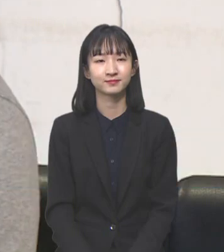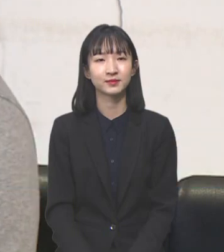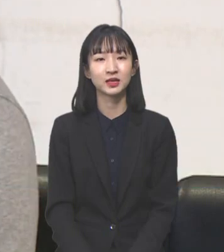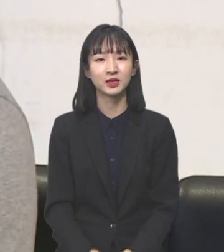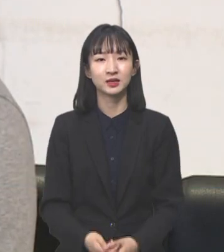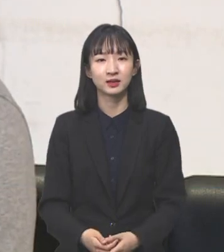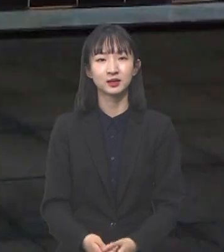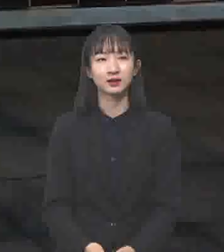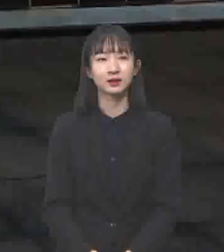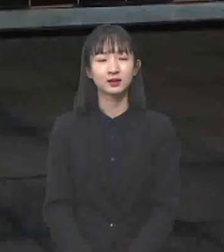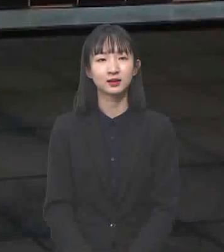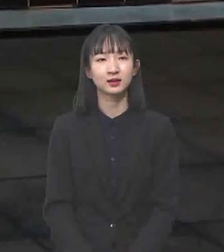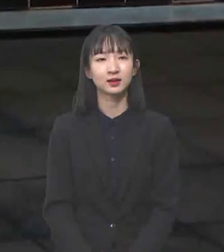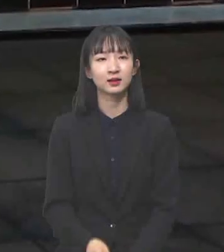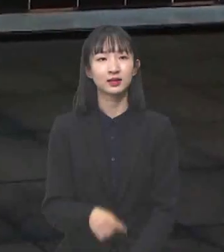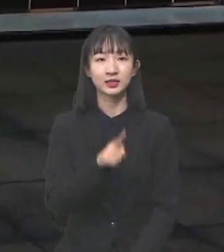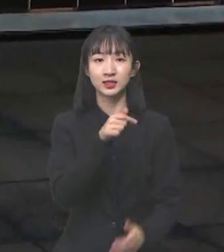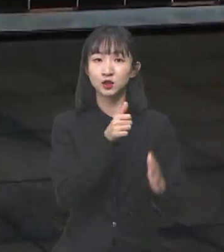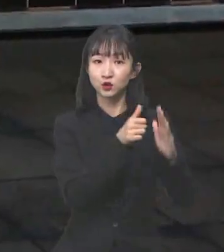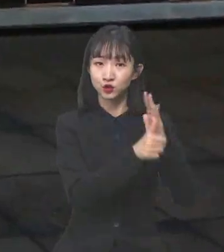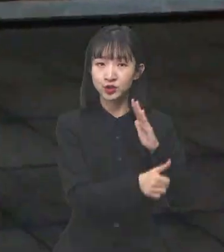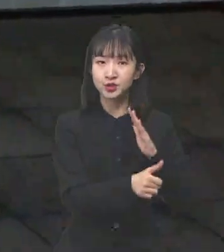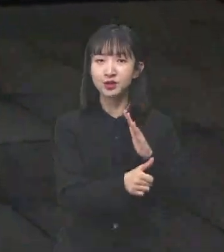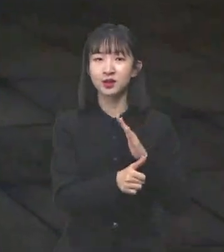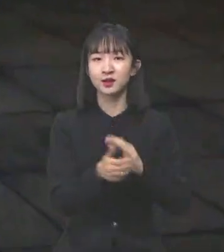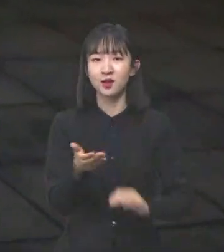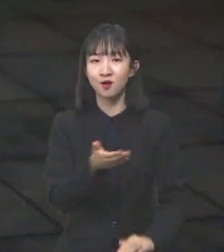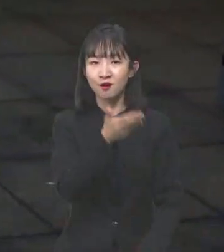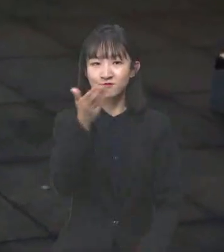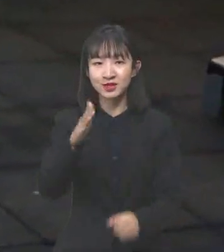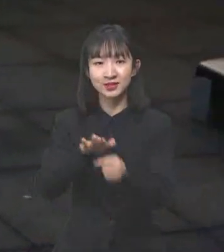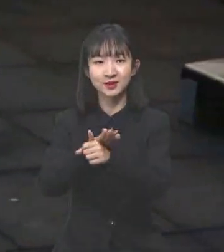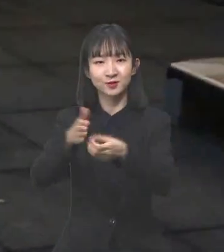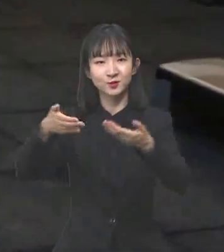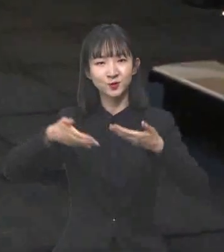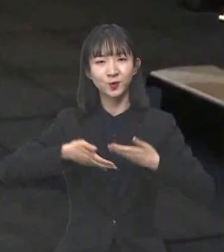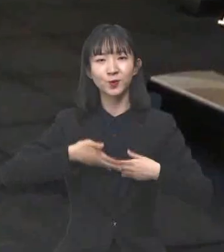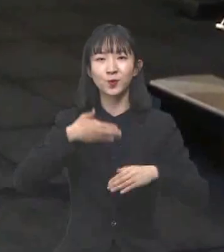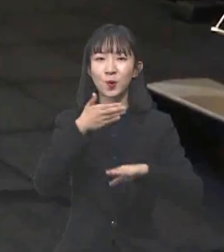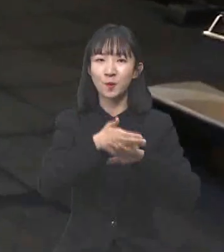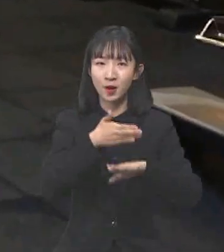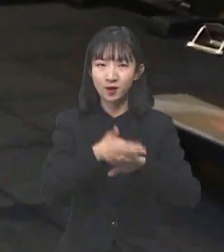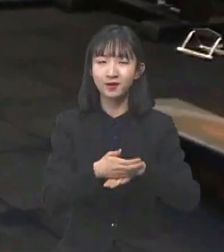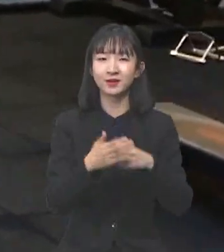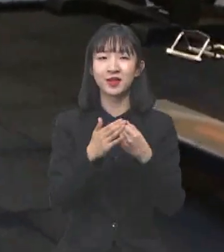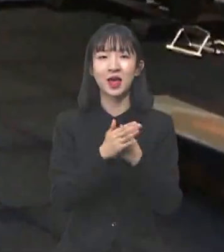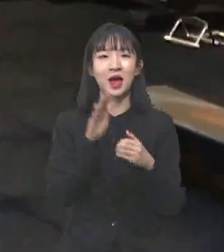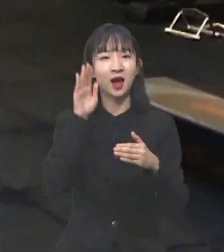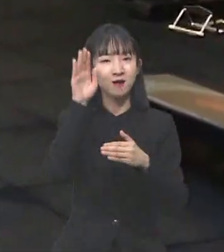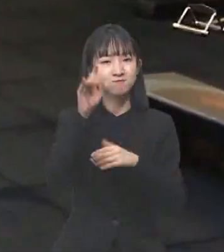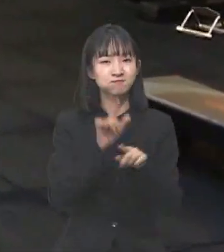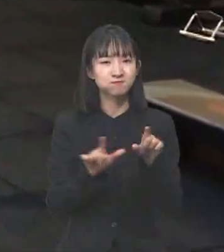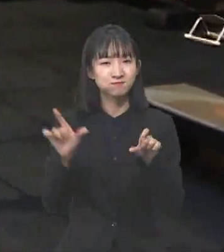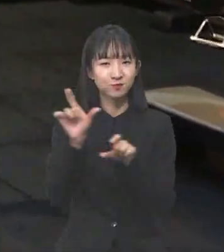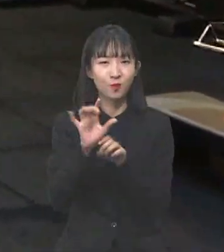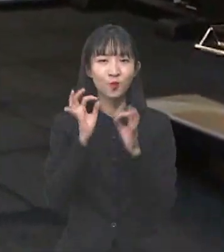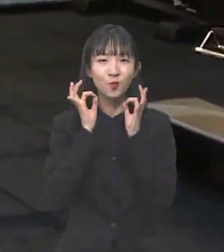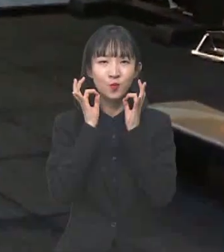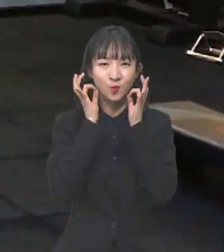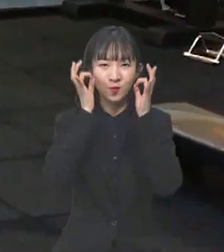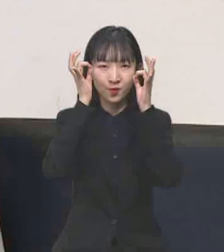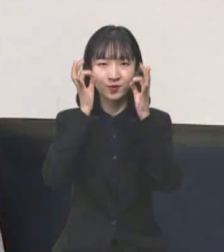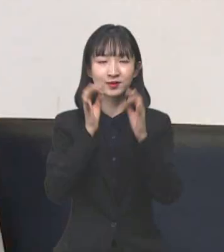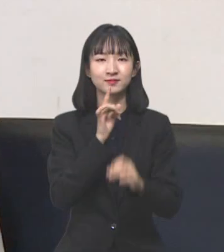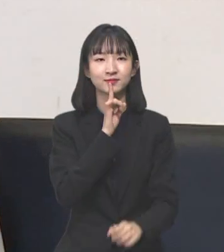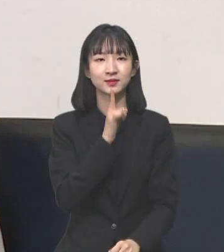보십시오 황 선수는 팬들의 사랑에 감사를 전하면서 성적으로 보답하는 선수가 되겠다 고 전했습니다